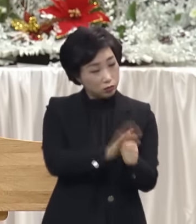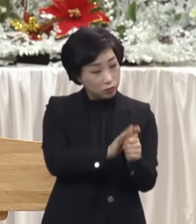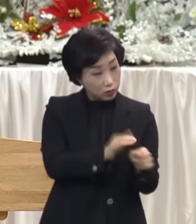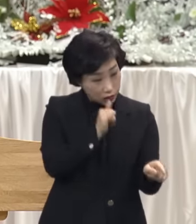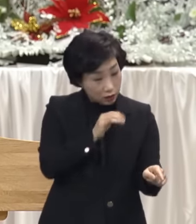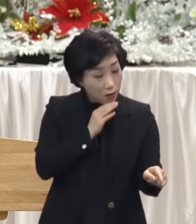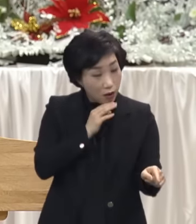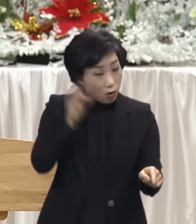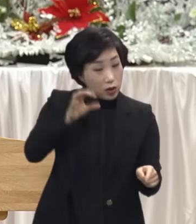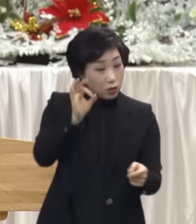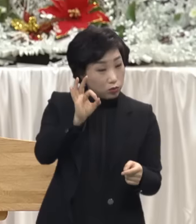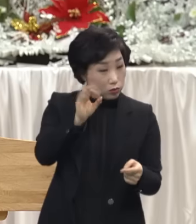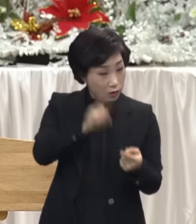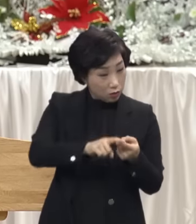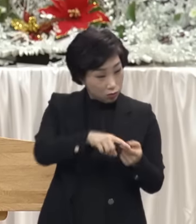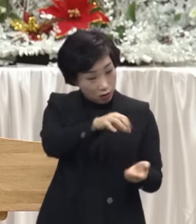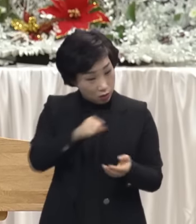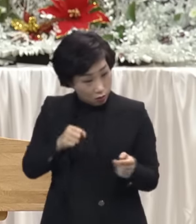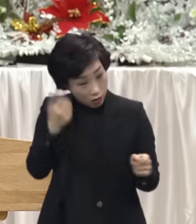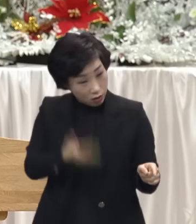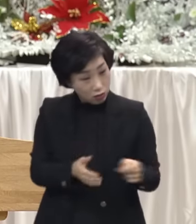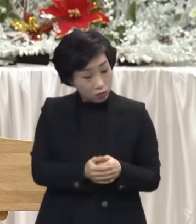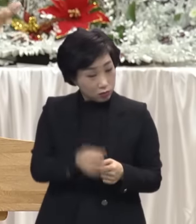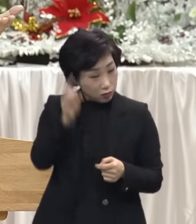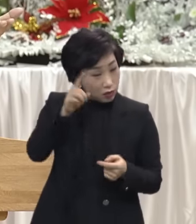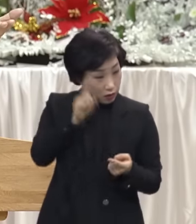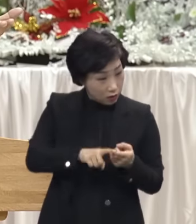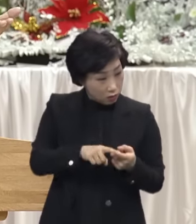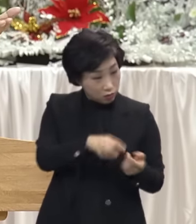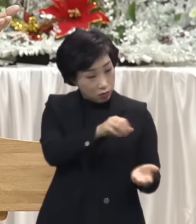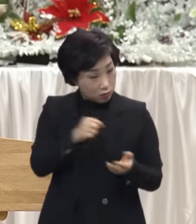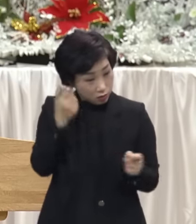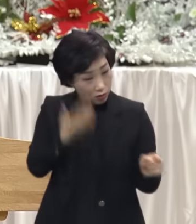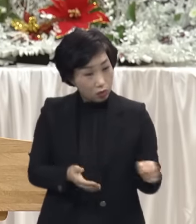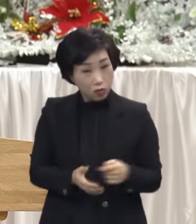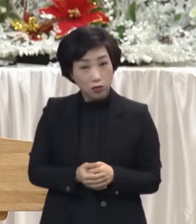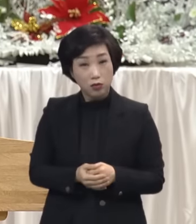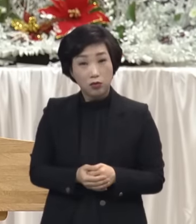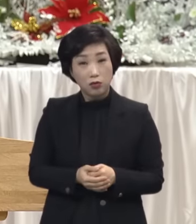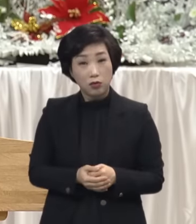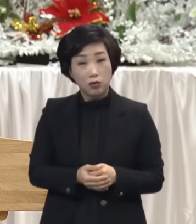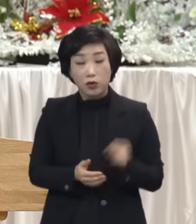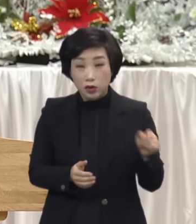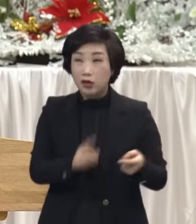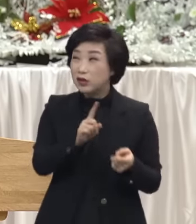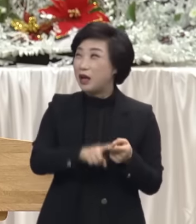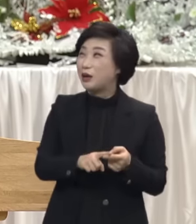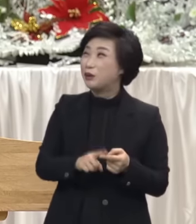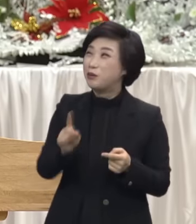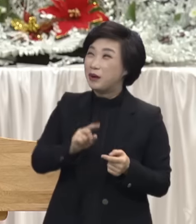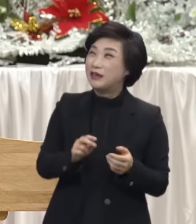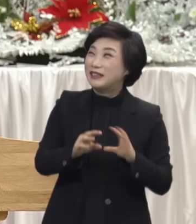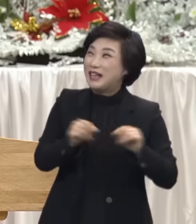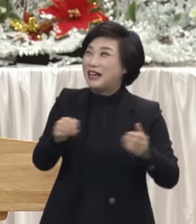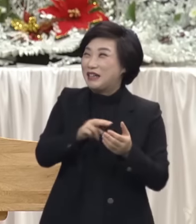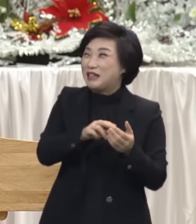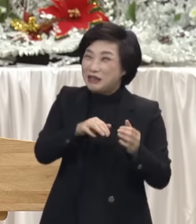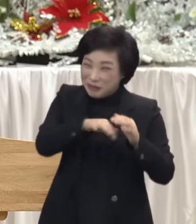오냐? 응? 그런데 본전 가지고 와? 이것만 가지고 와서